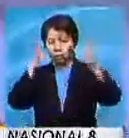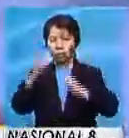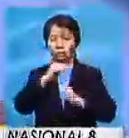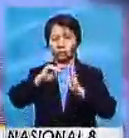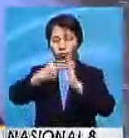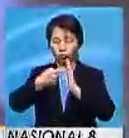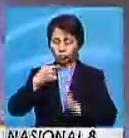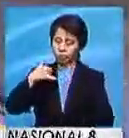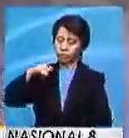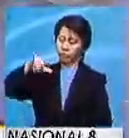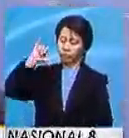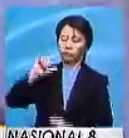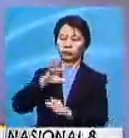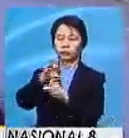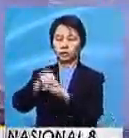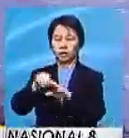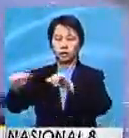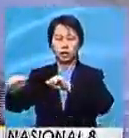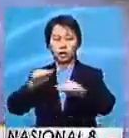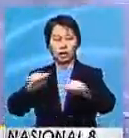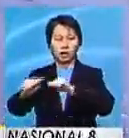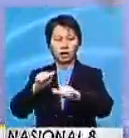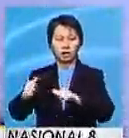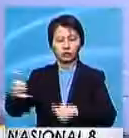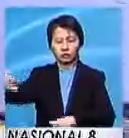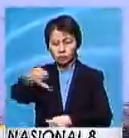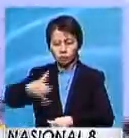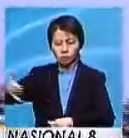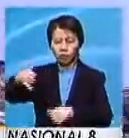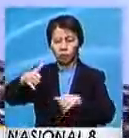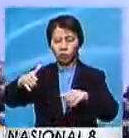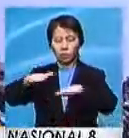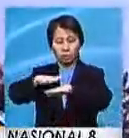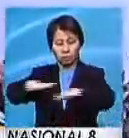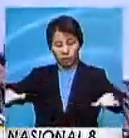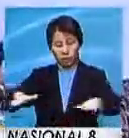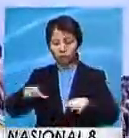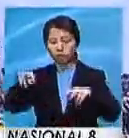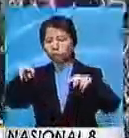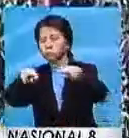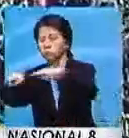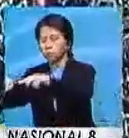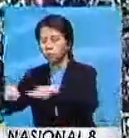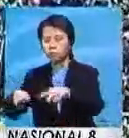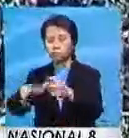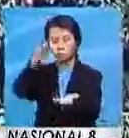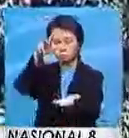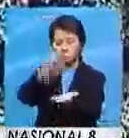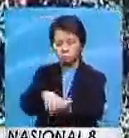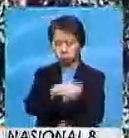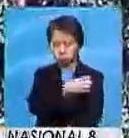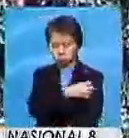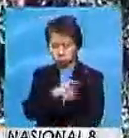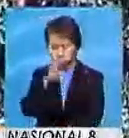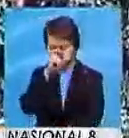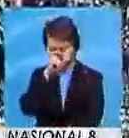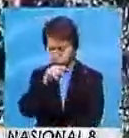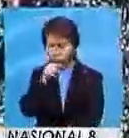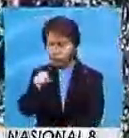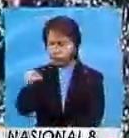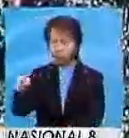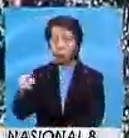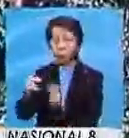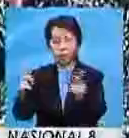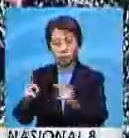mulai semalam meliputi aktiviti-aktiviti rondaan darat. Ia bagi memantau dan menguatkuasa terutama kawasan-kawasan yang